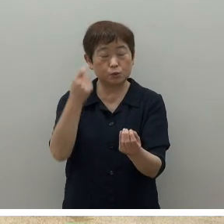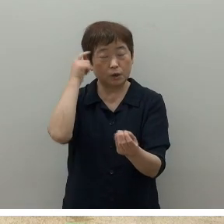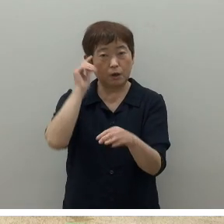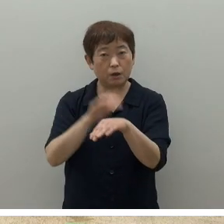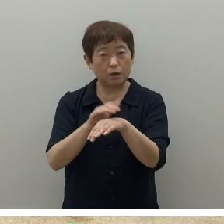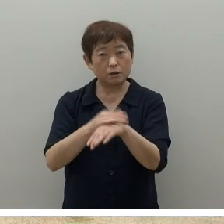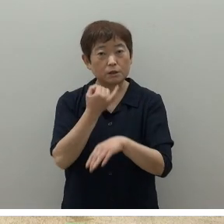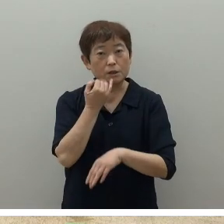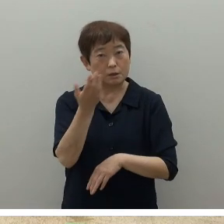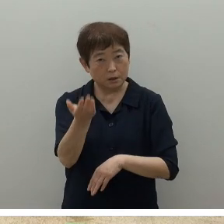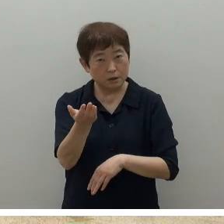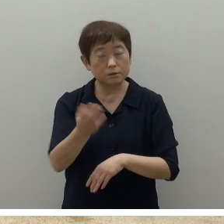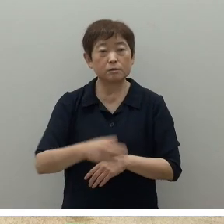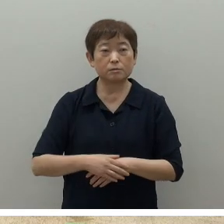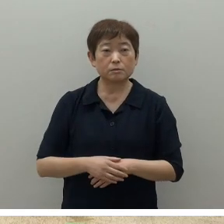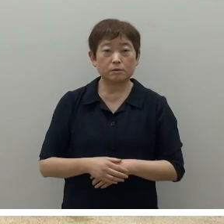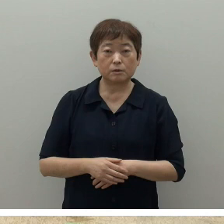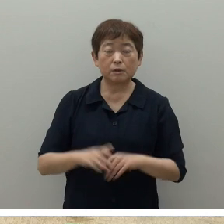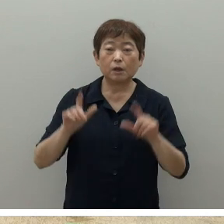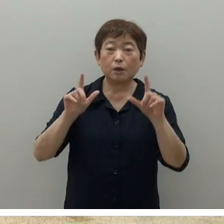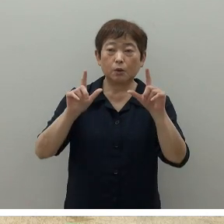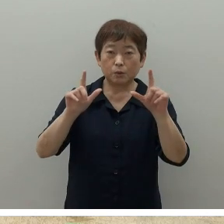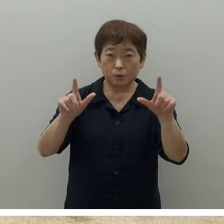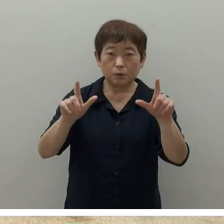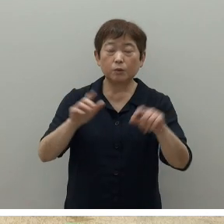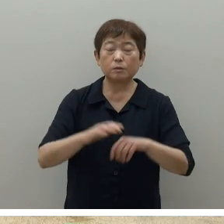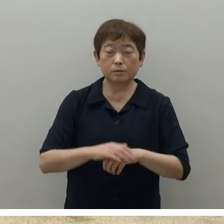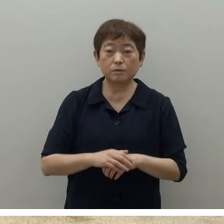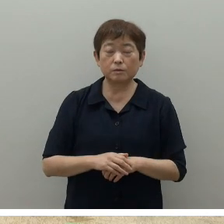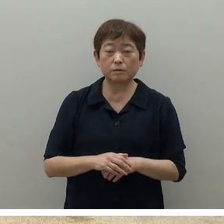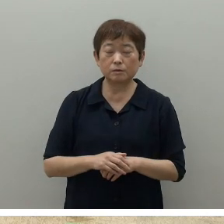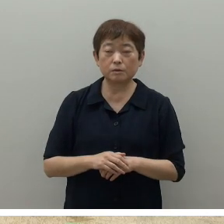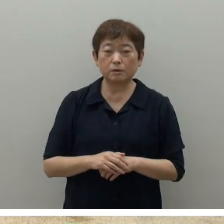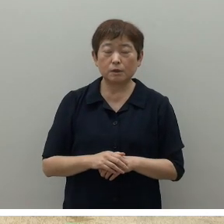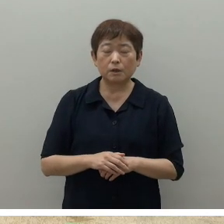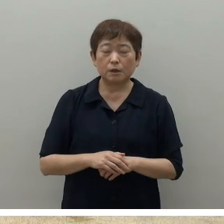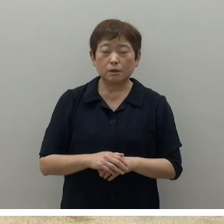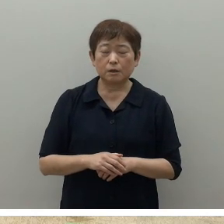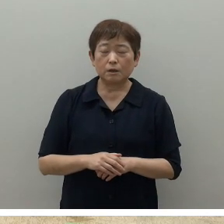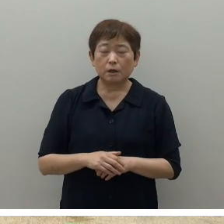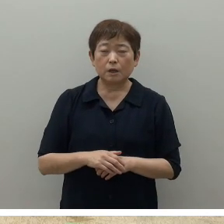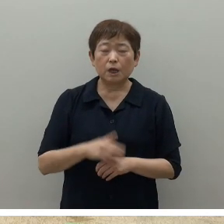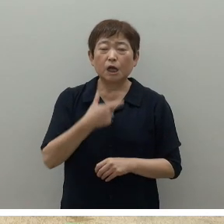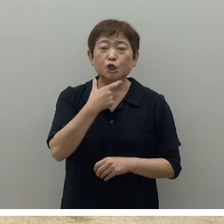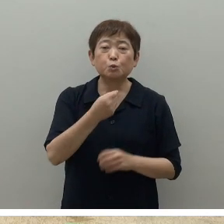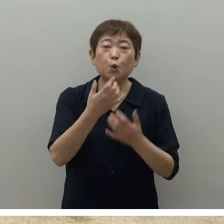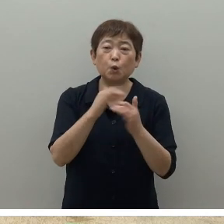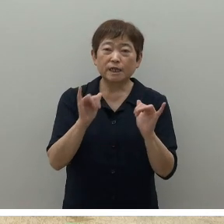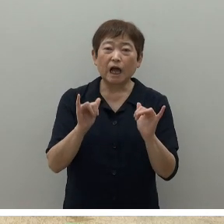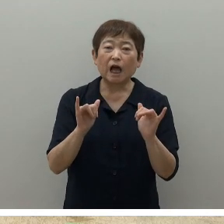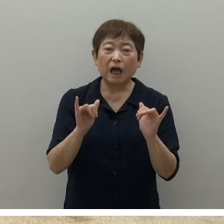そう考えてます。まあ、希望される方が今のところ正確に 何割とはと捉え